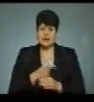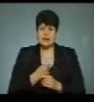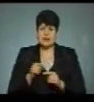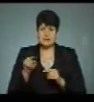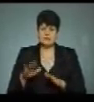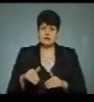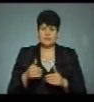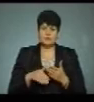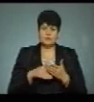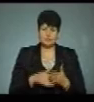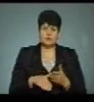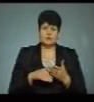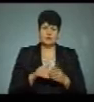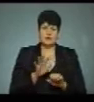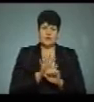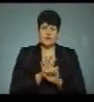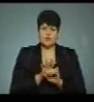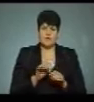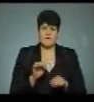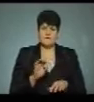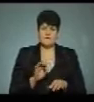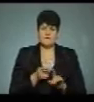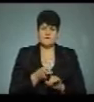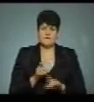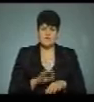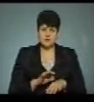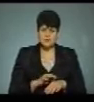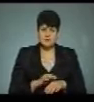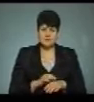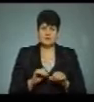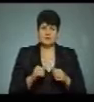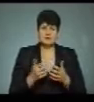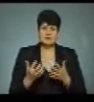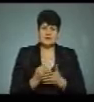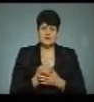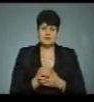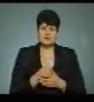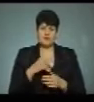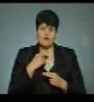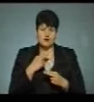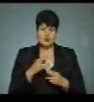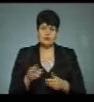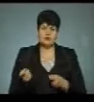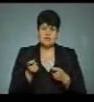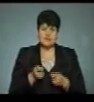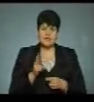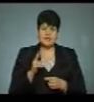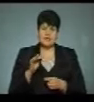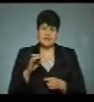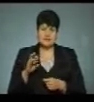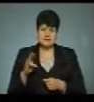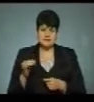допомогу хворим на коронавірус, каже Василь Данчак. Комісією виявлено зауваження щодо централізованої поставки кисню, належної ефективної